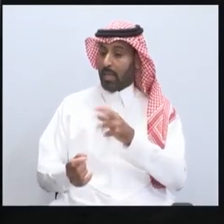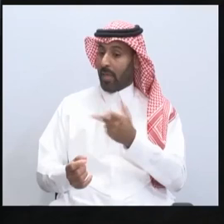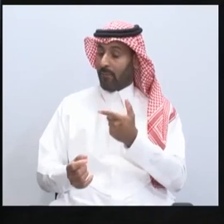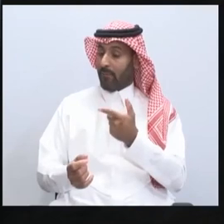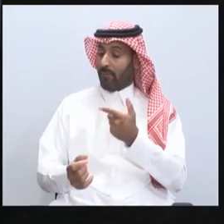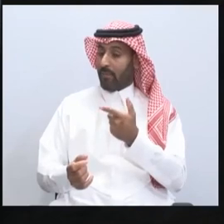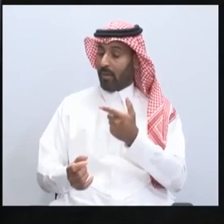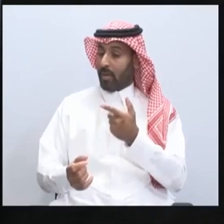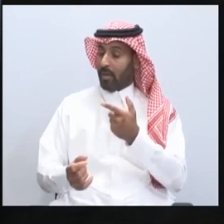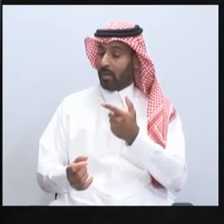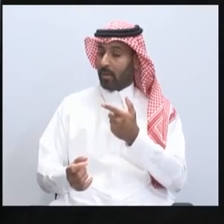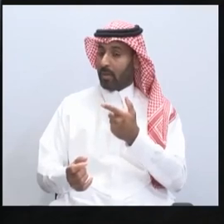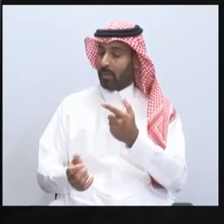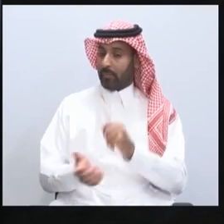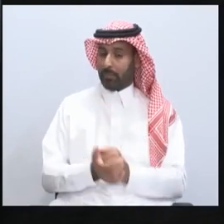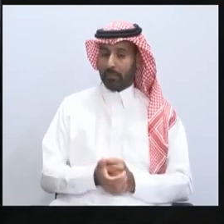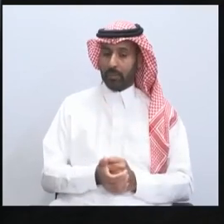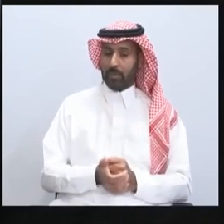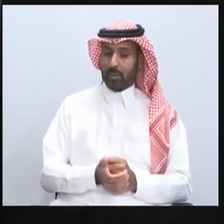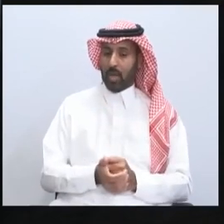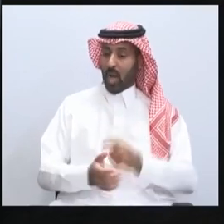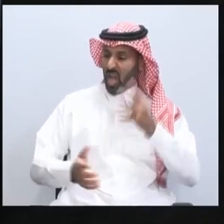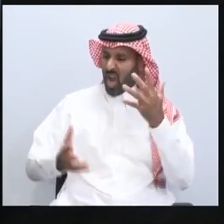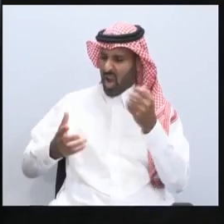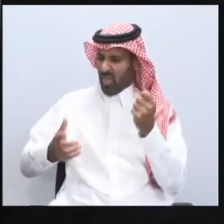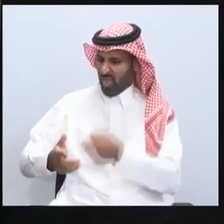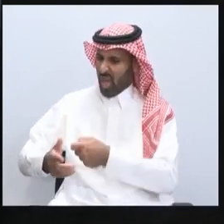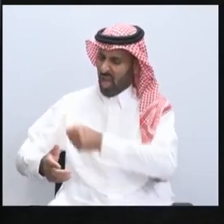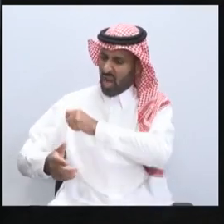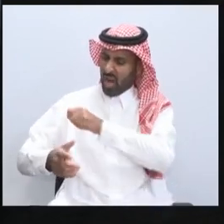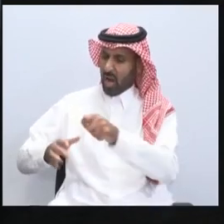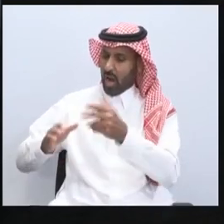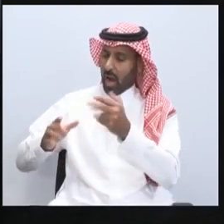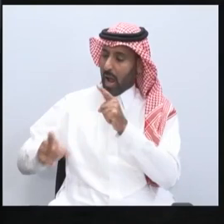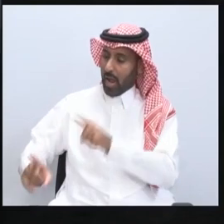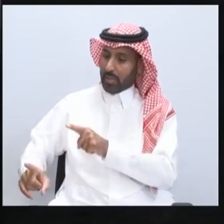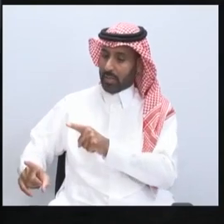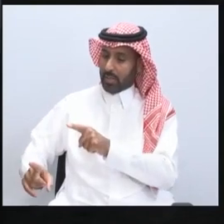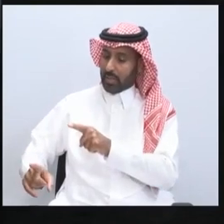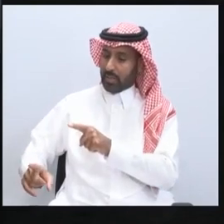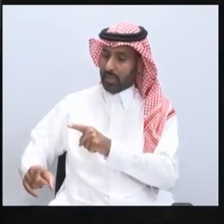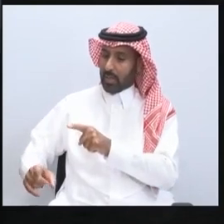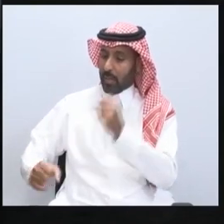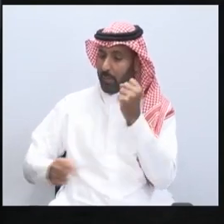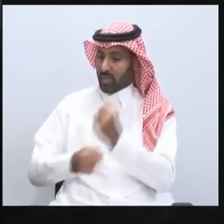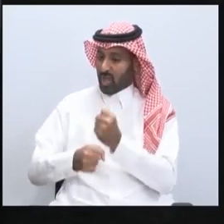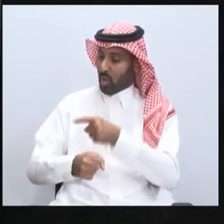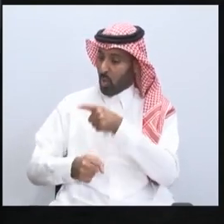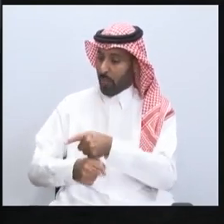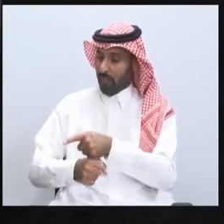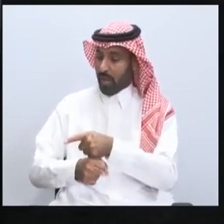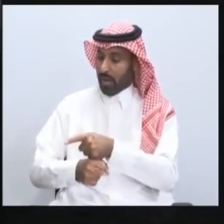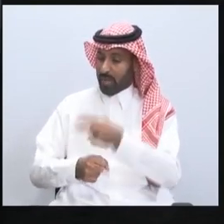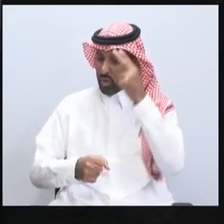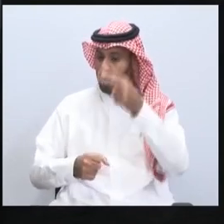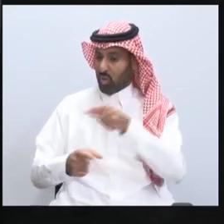هو هدفه فيما ذلك هو القضاء عن اي ما يقوم به